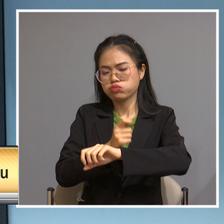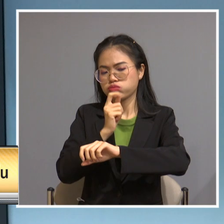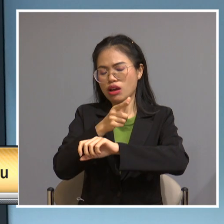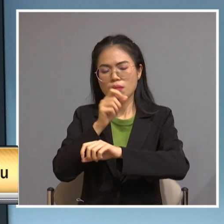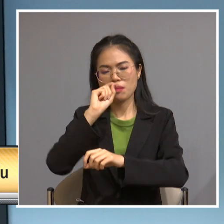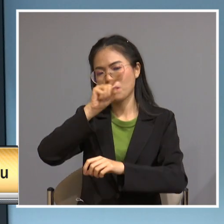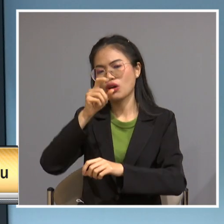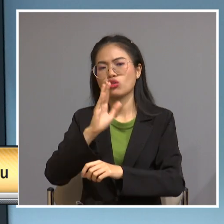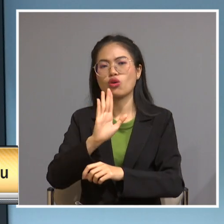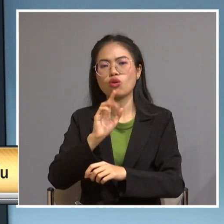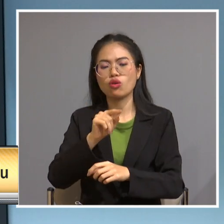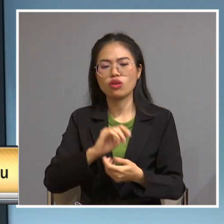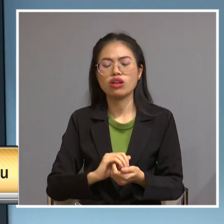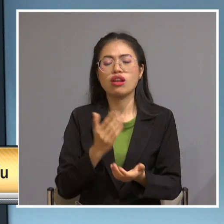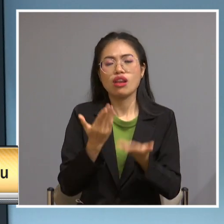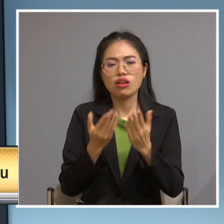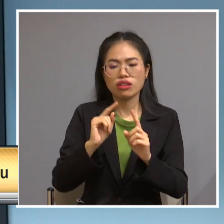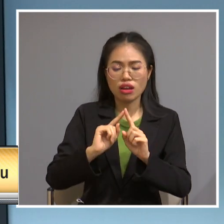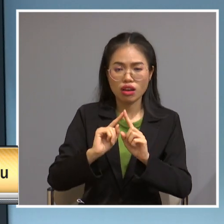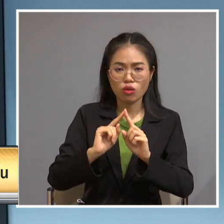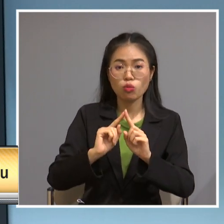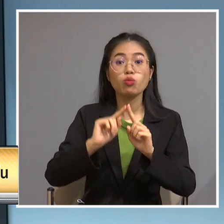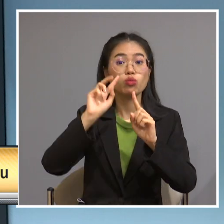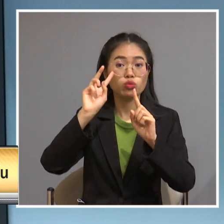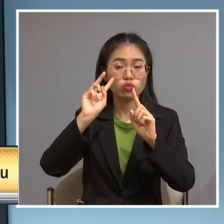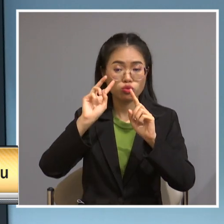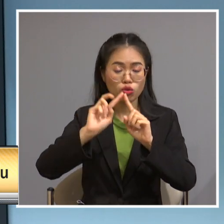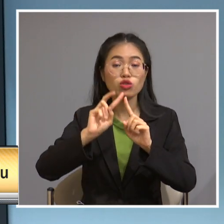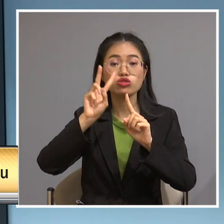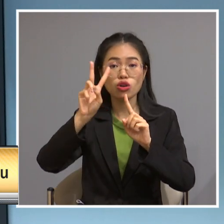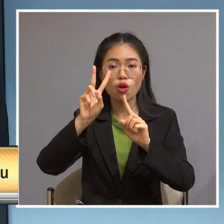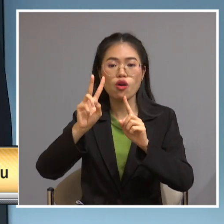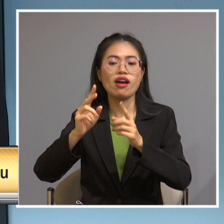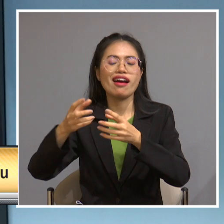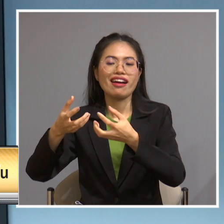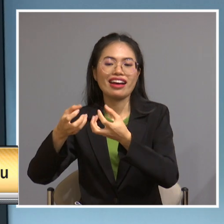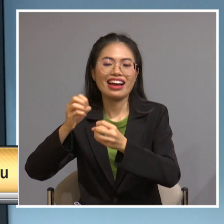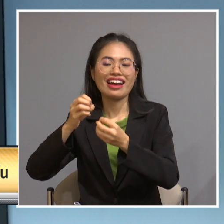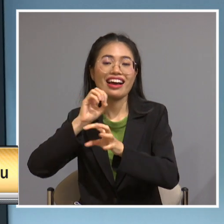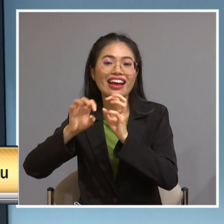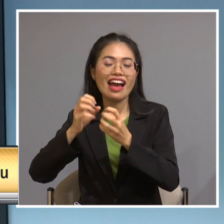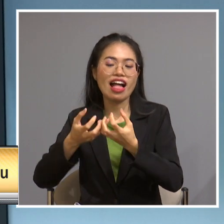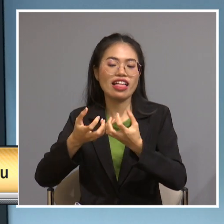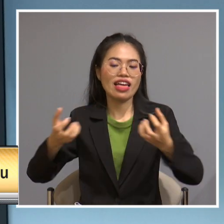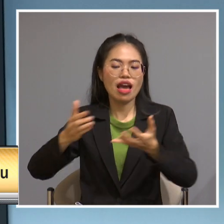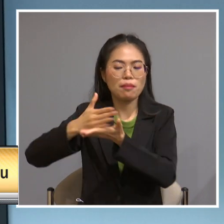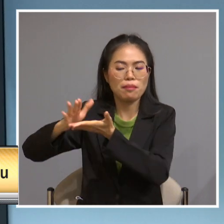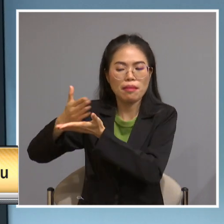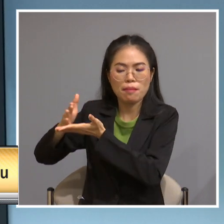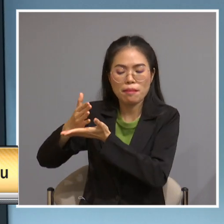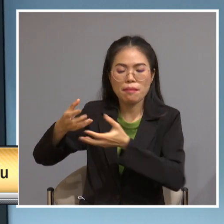ะหรือเรื่องที่สองจะต้องมีการแบ่งแยกขยะเป็พืนฐานก่อนถ้าไม่เริมจากพืนที่ที่ต้นทาง